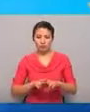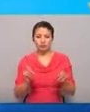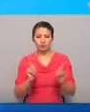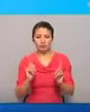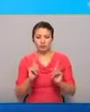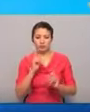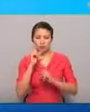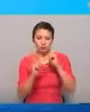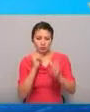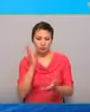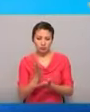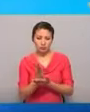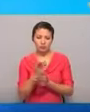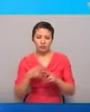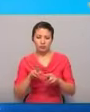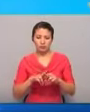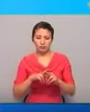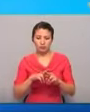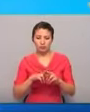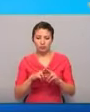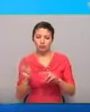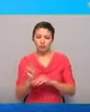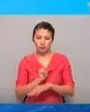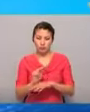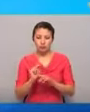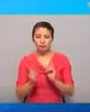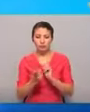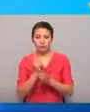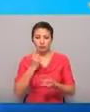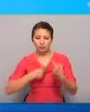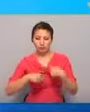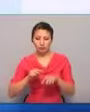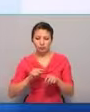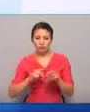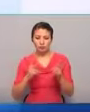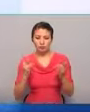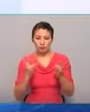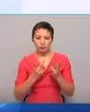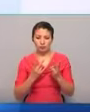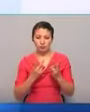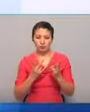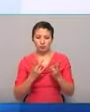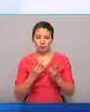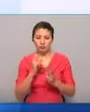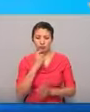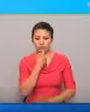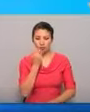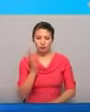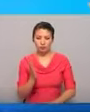шыға келетін жағдайға кетім келіп қалды. Енді бұны түзету, жаңа орнына келтіру, қалыпқа келтіру оңайға